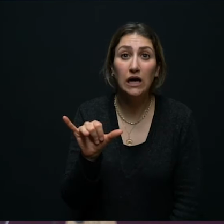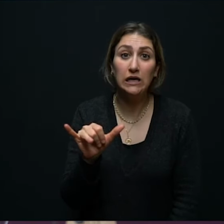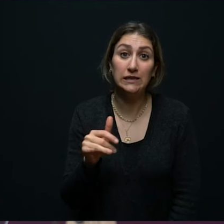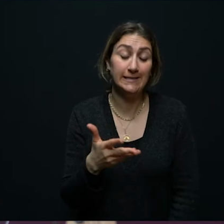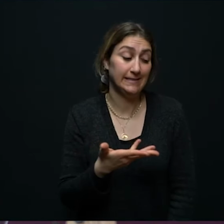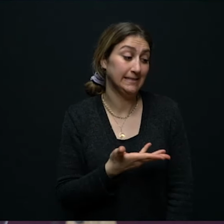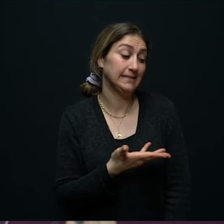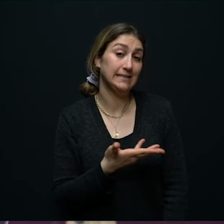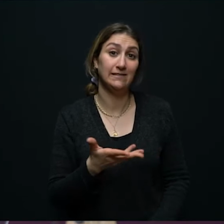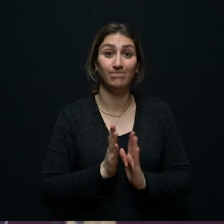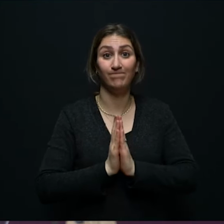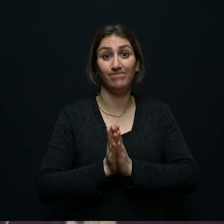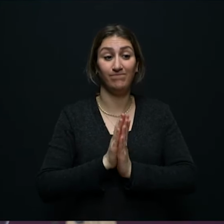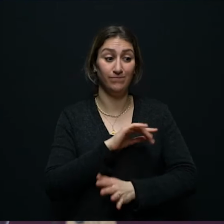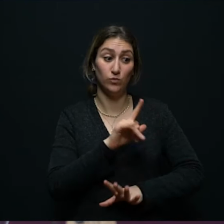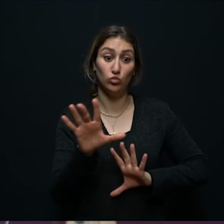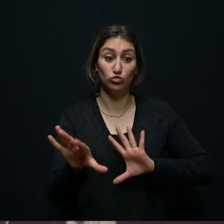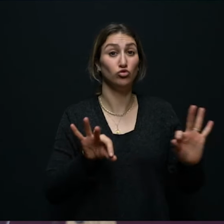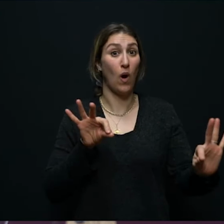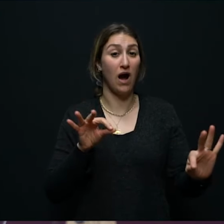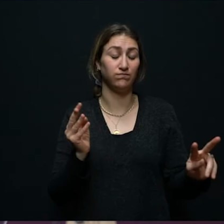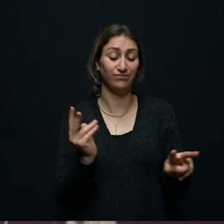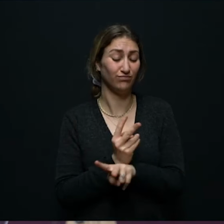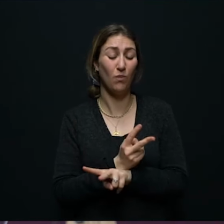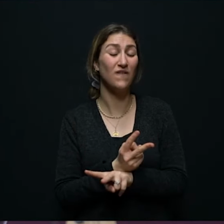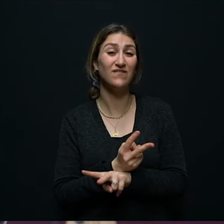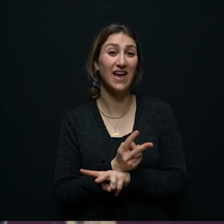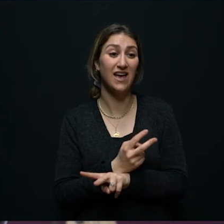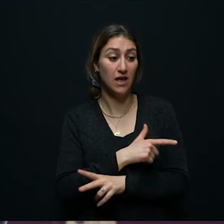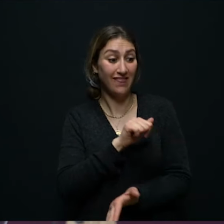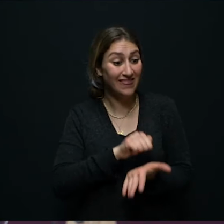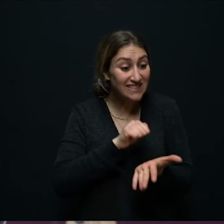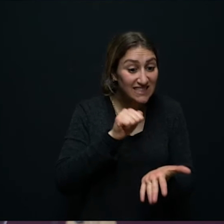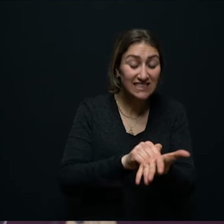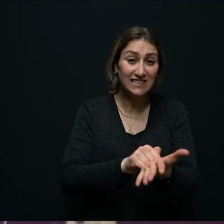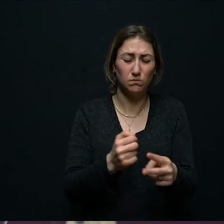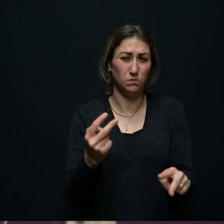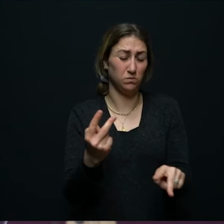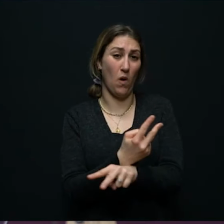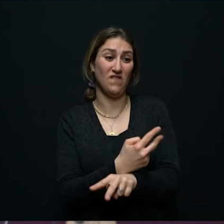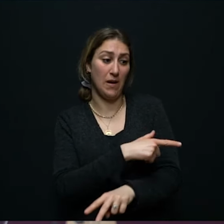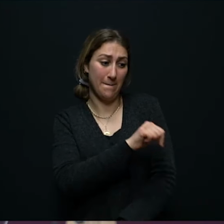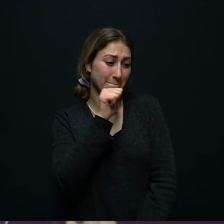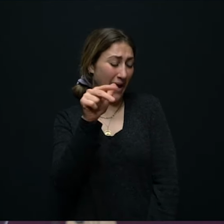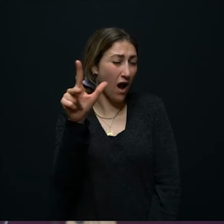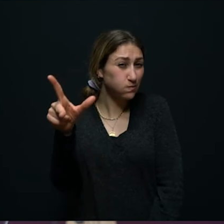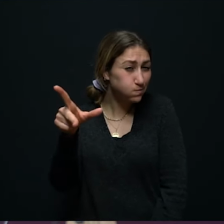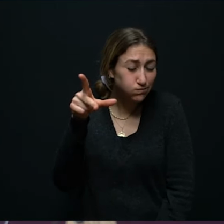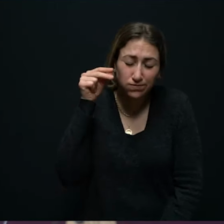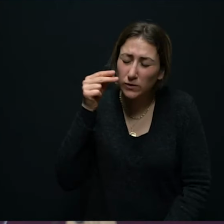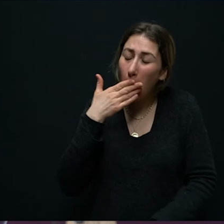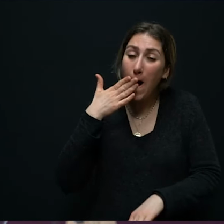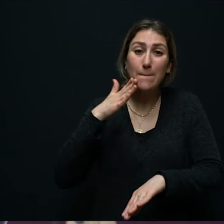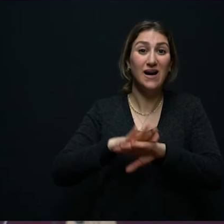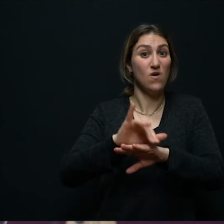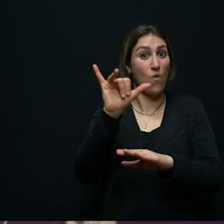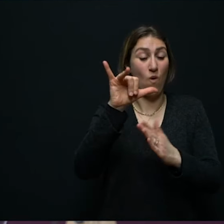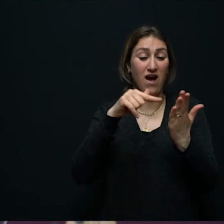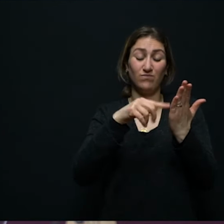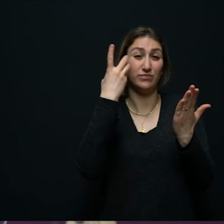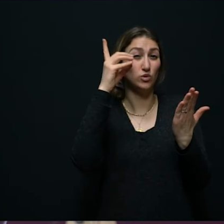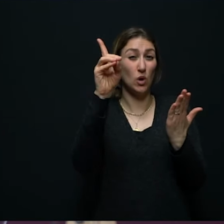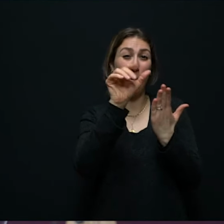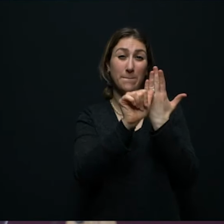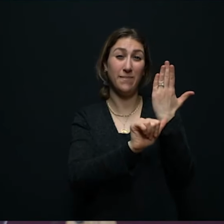de mauvais choix de mauvaises décisions de désobéissance tout simplement la parole de dieu